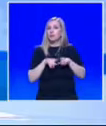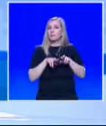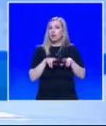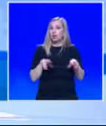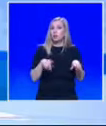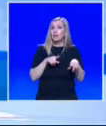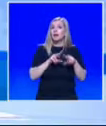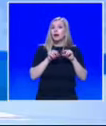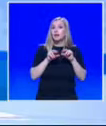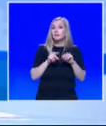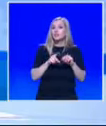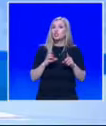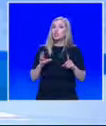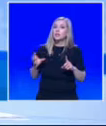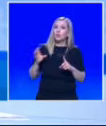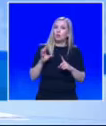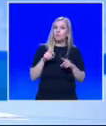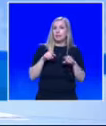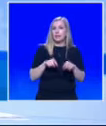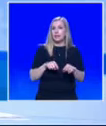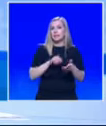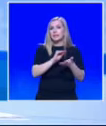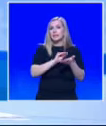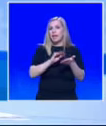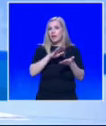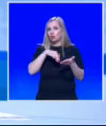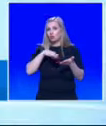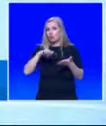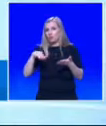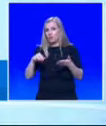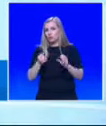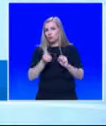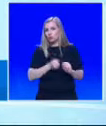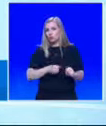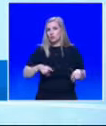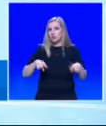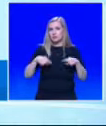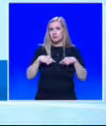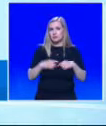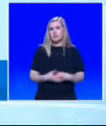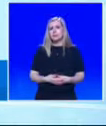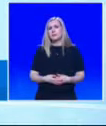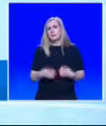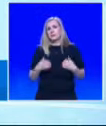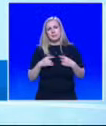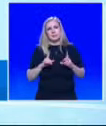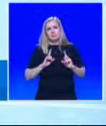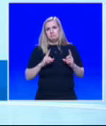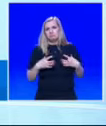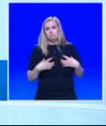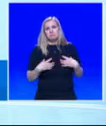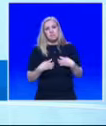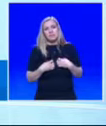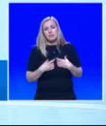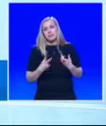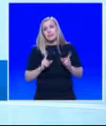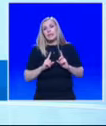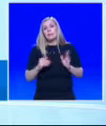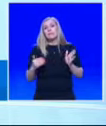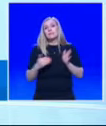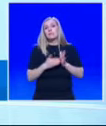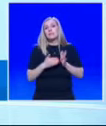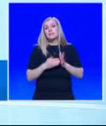всичко друго, казват, че ще атакуват тези текстове в Конституционния съд? Атака в Конституционния съд не ни притеснява. Ние нямаме проблем от сблъсък с правото.